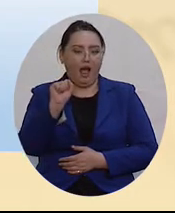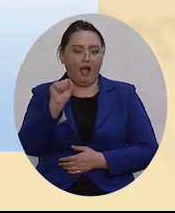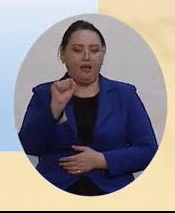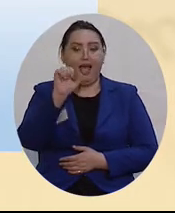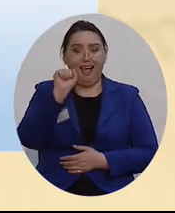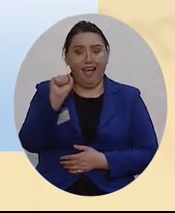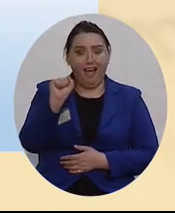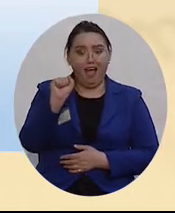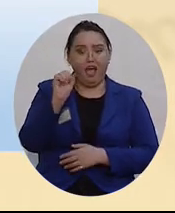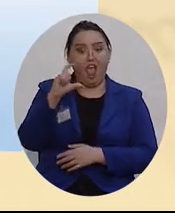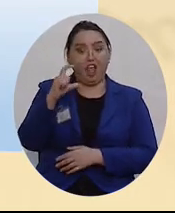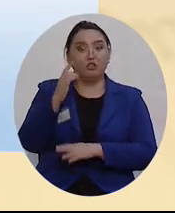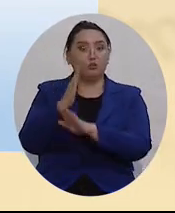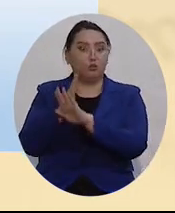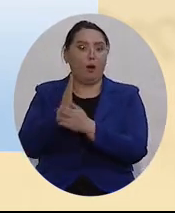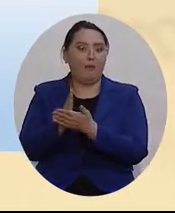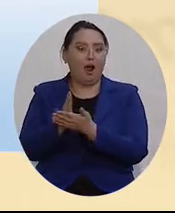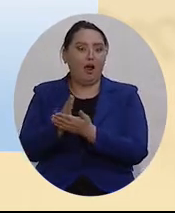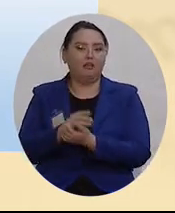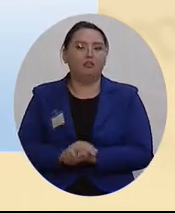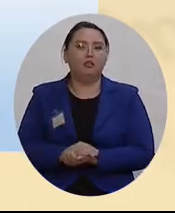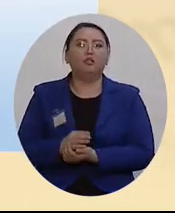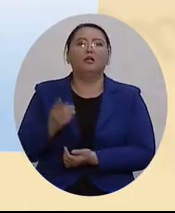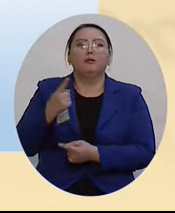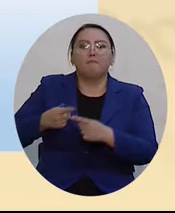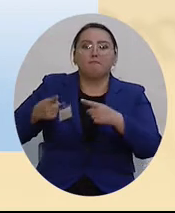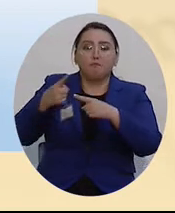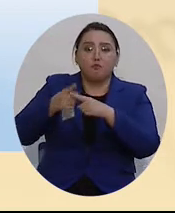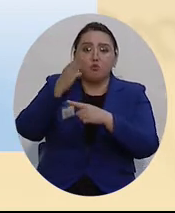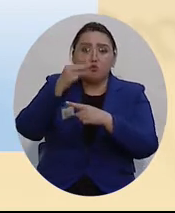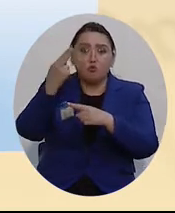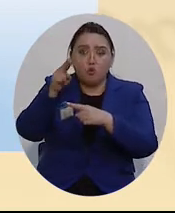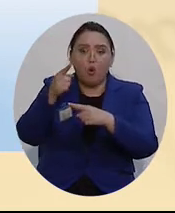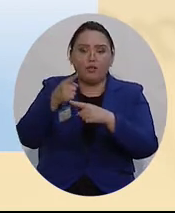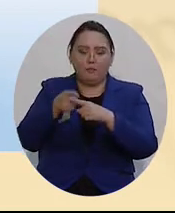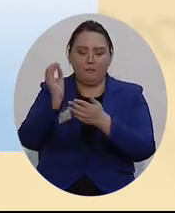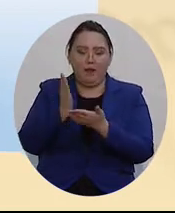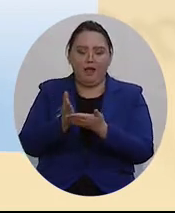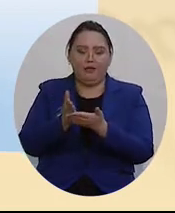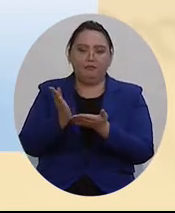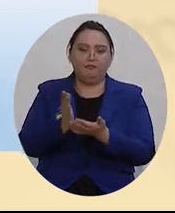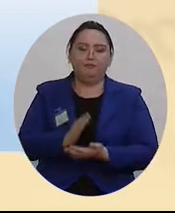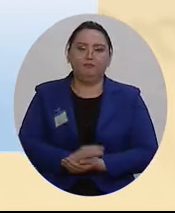төгссөн байгаа учраас залгуурыг шууд залгах мэтсэн байна.